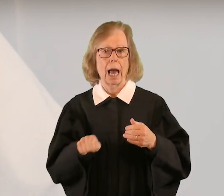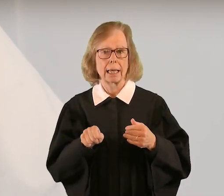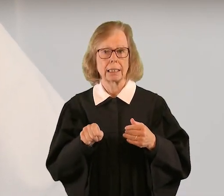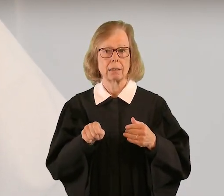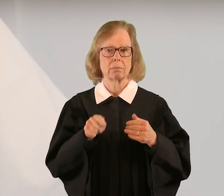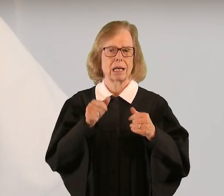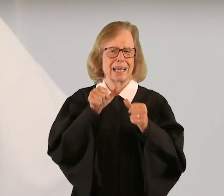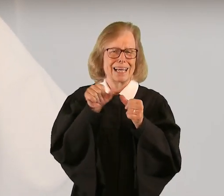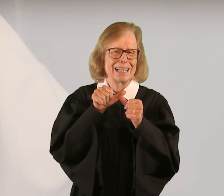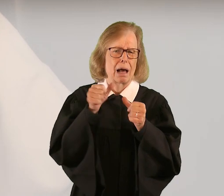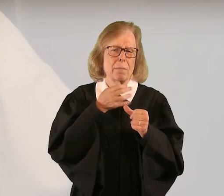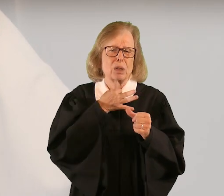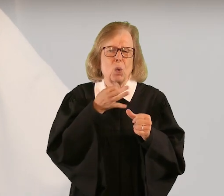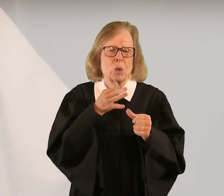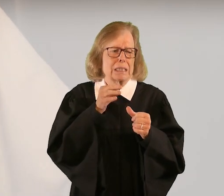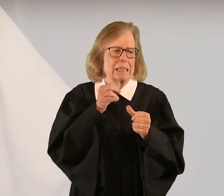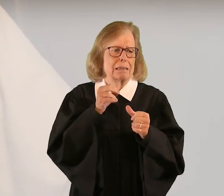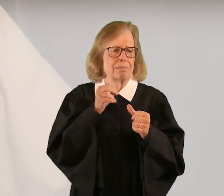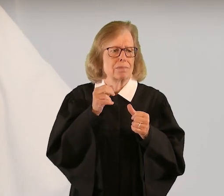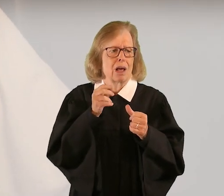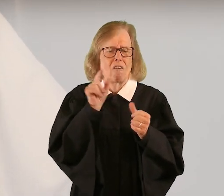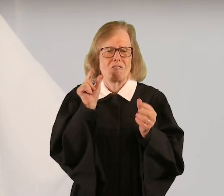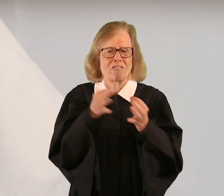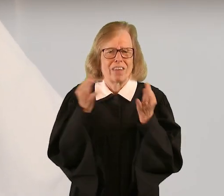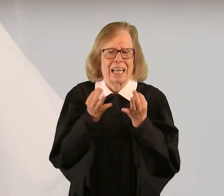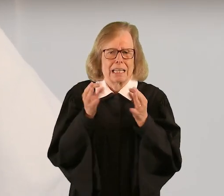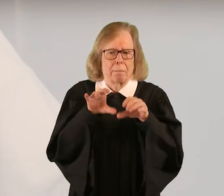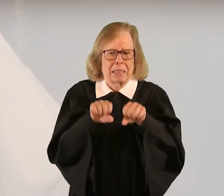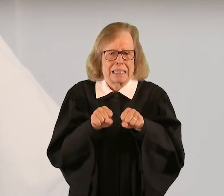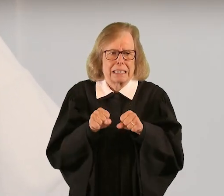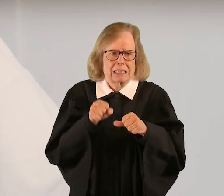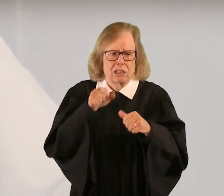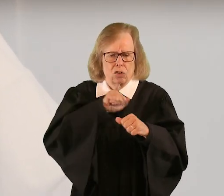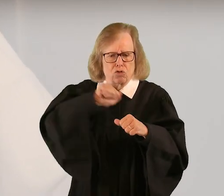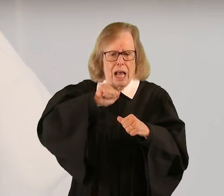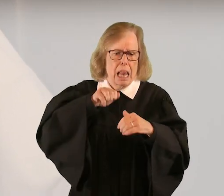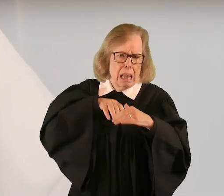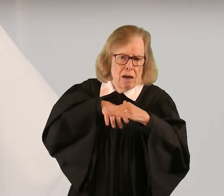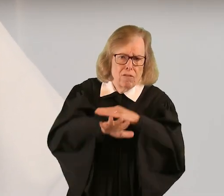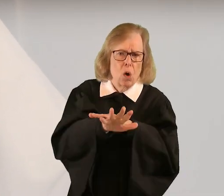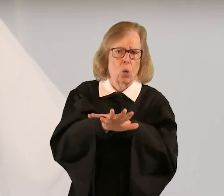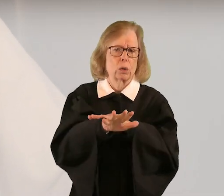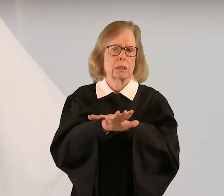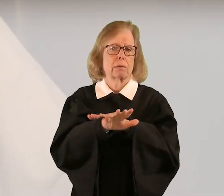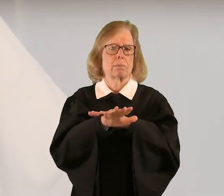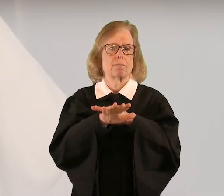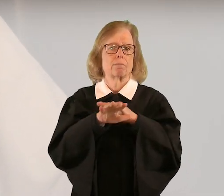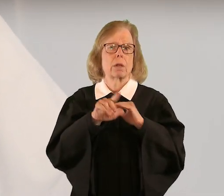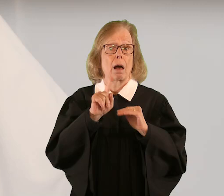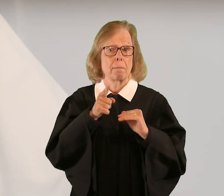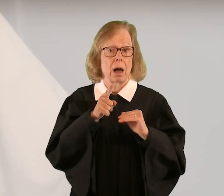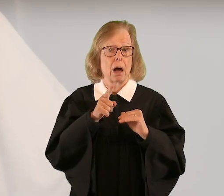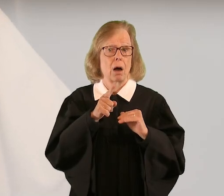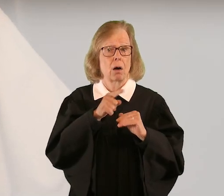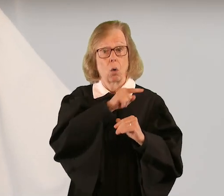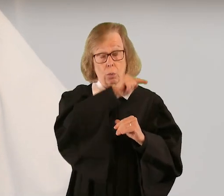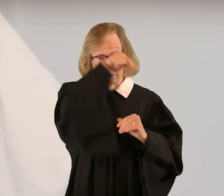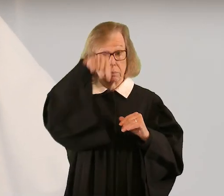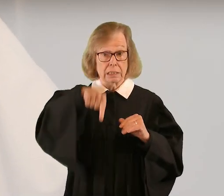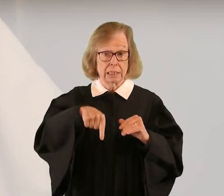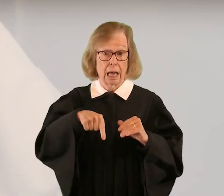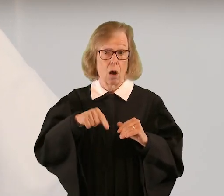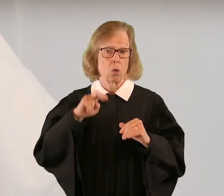nur ganz wenigen Habseligkeiten geflüchtet sind, in so viele Orte, aber eben auch hierher